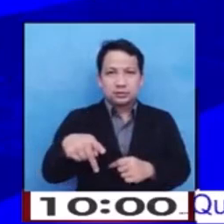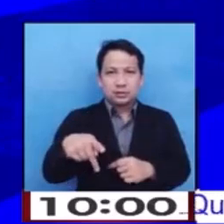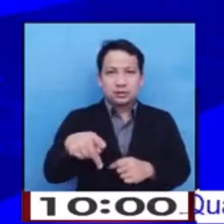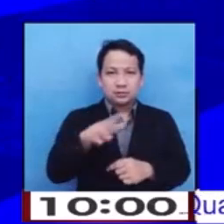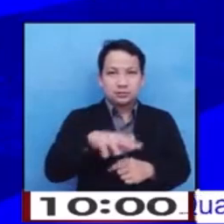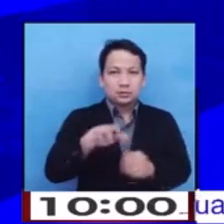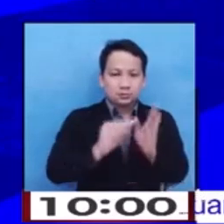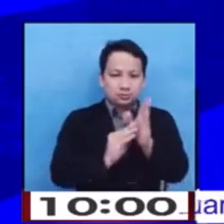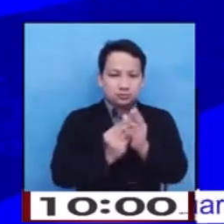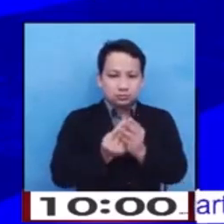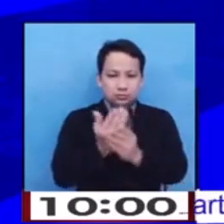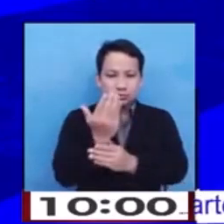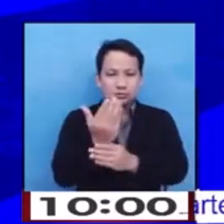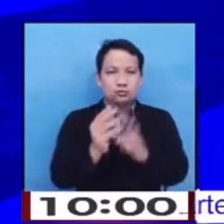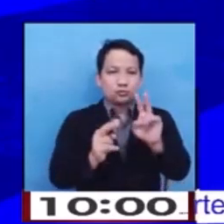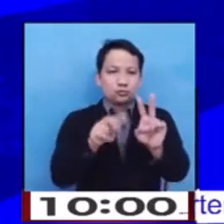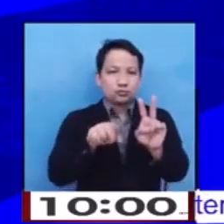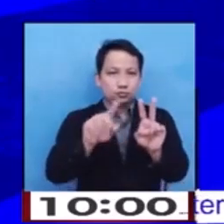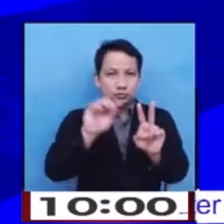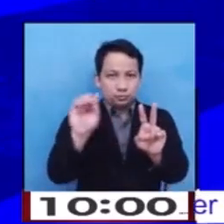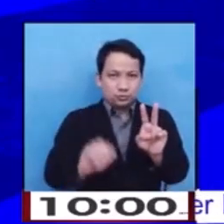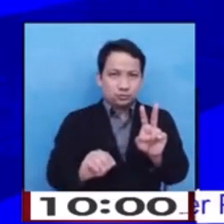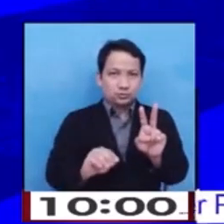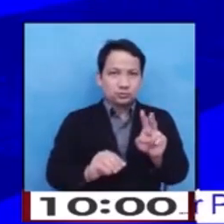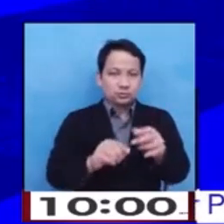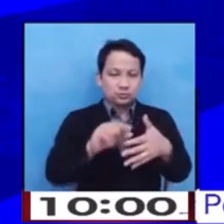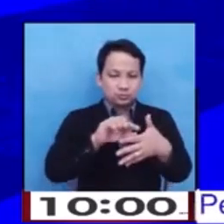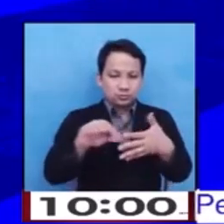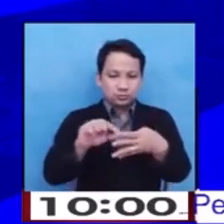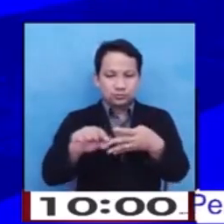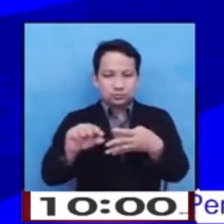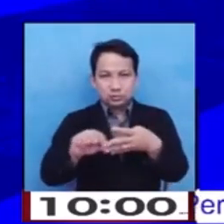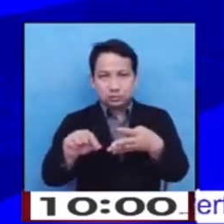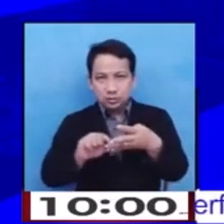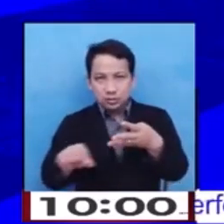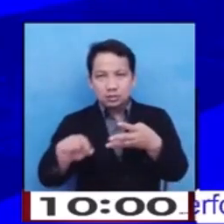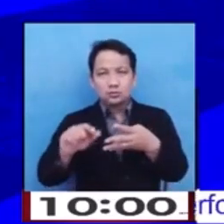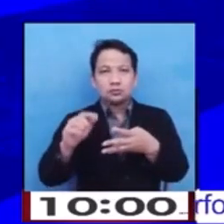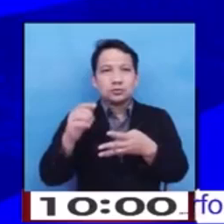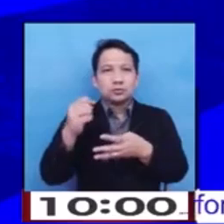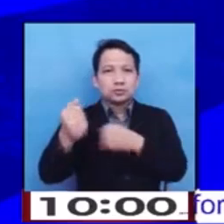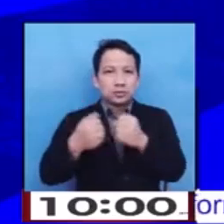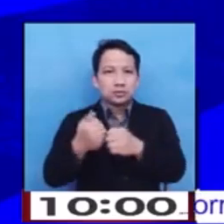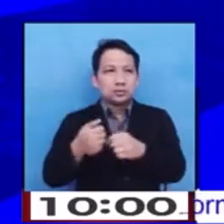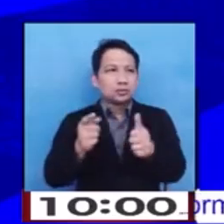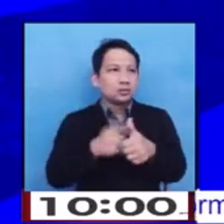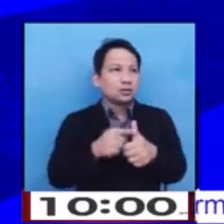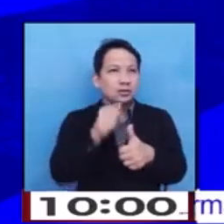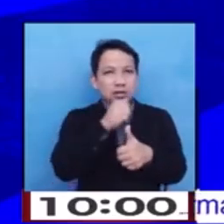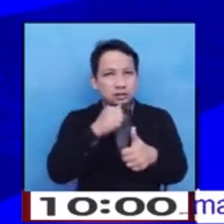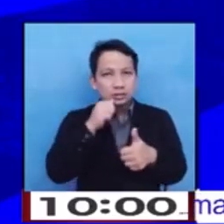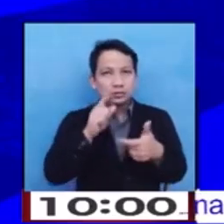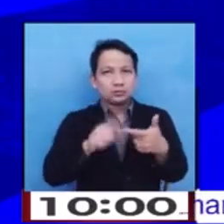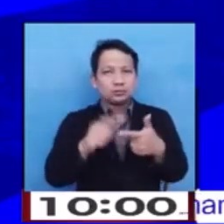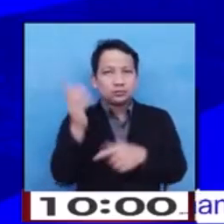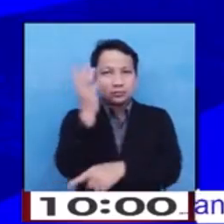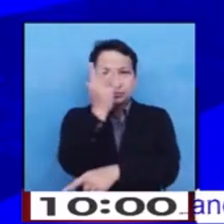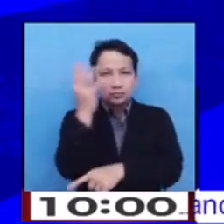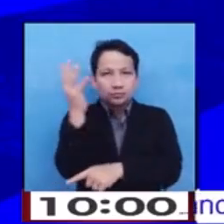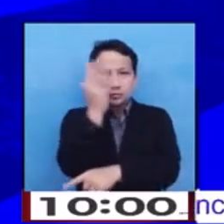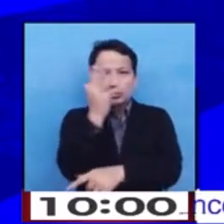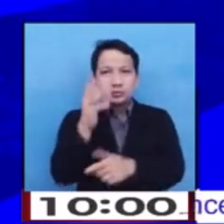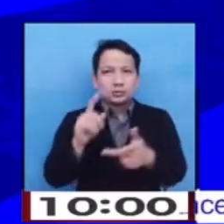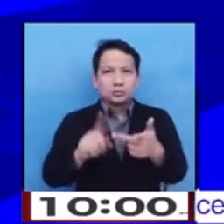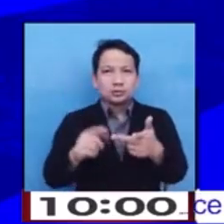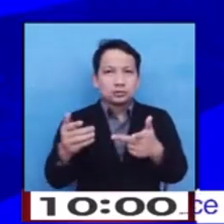ng 2.1% sa quarter-on-quarter basis. Sinundan ito ng agriculture, forestry and fishing na nagtala